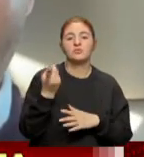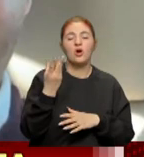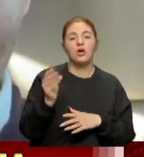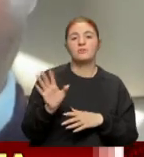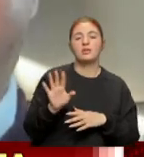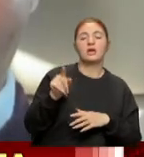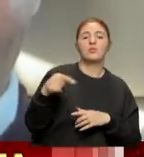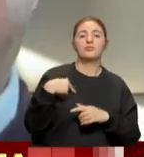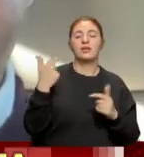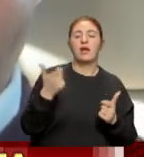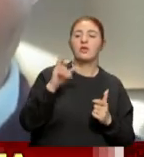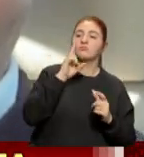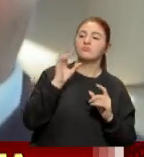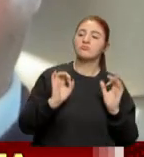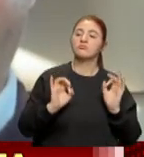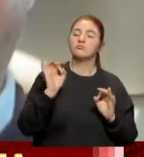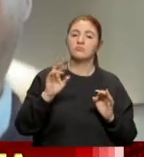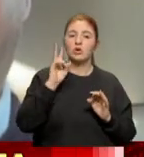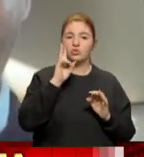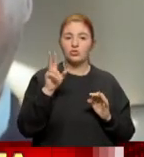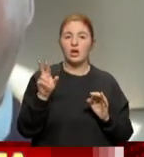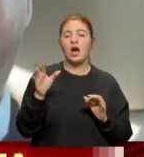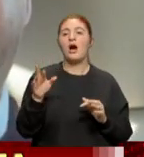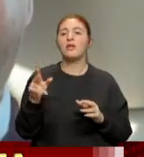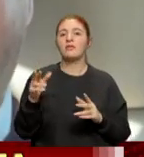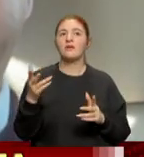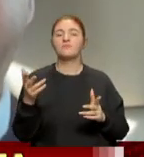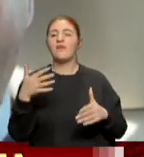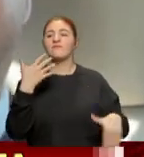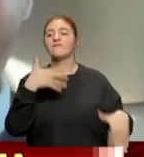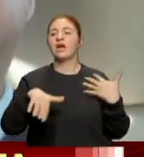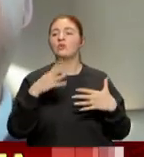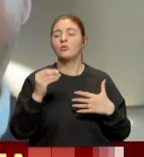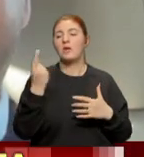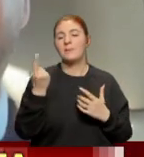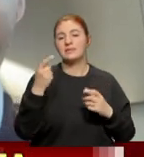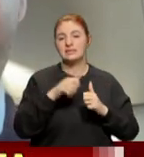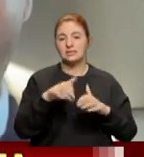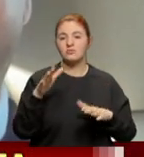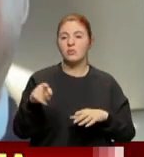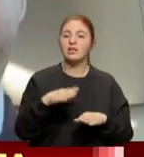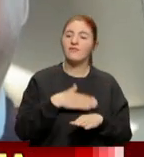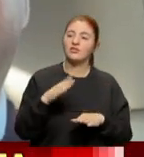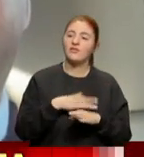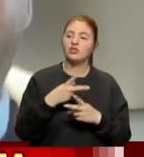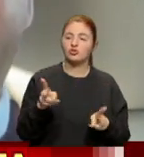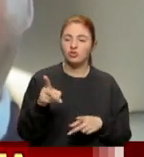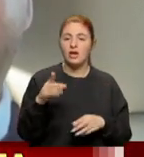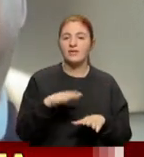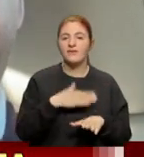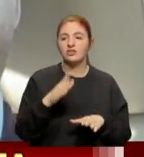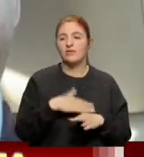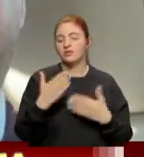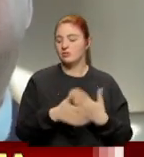Ben burada yerinde gözlemlediğim kadarıyla adeta felç olmuş, paralize olmuş bir sistem. Şimdi yavaş yavaş açılıyor. Yavaş